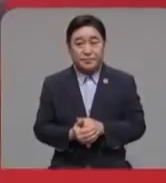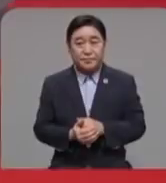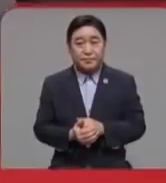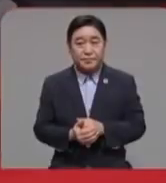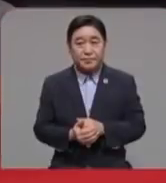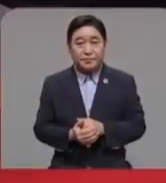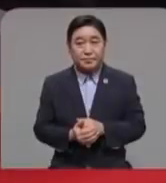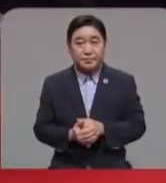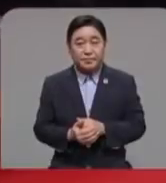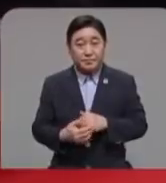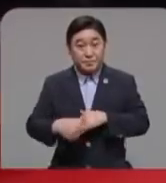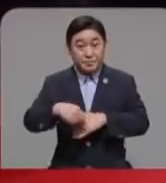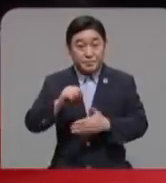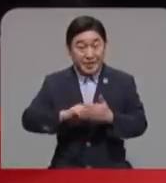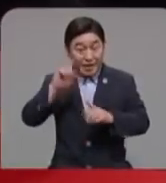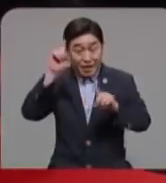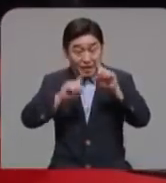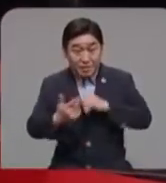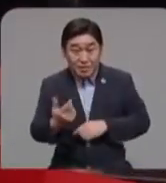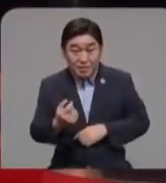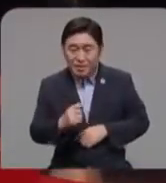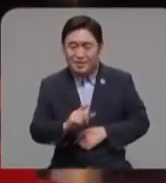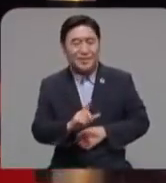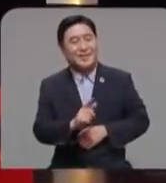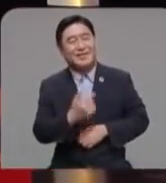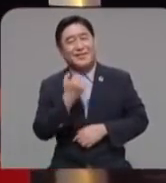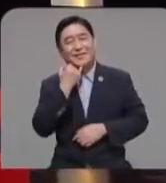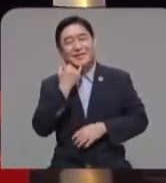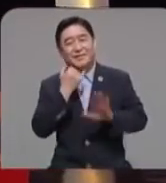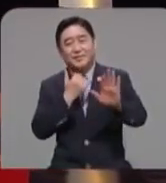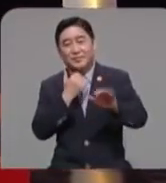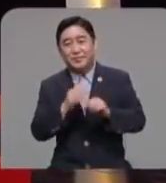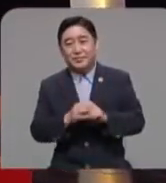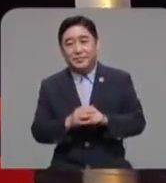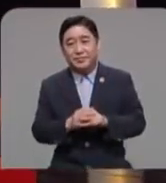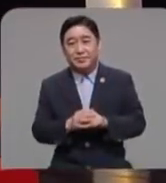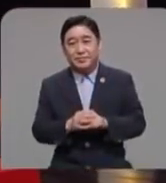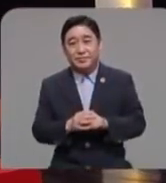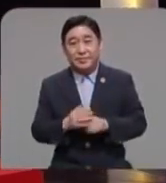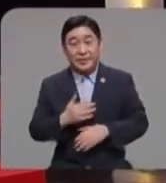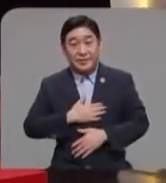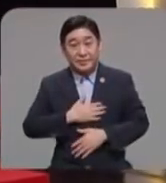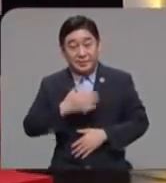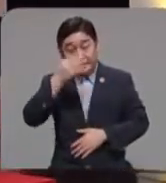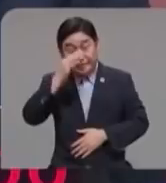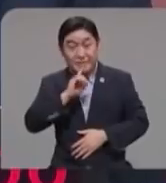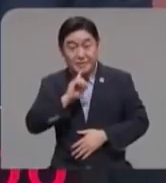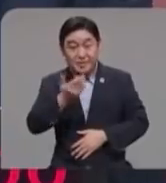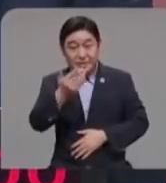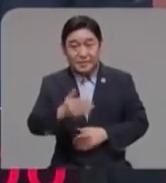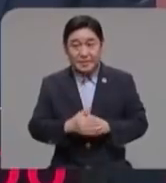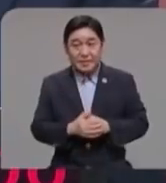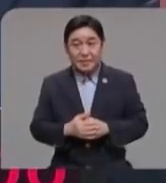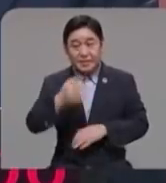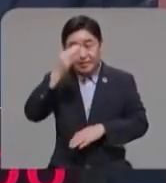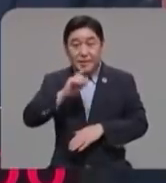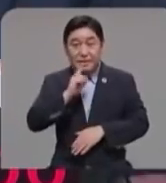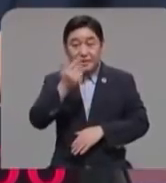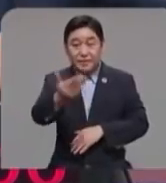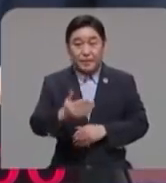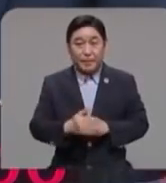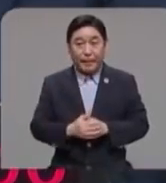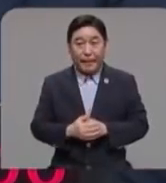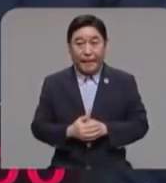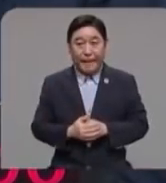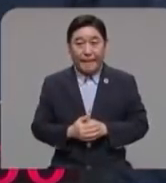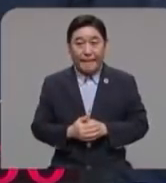이제 마음이 좀 상하셨던 분인데 아닙니다. 제가 뭐 유감표 거론하지 않겠습니다. 네. 괜찮습니다. 사과의 말씀을